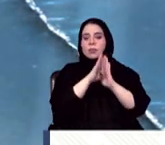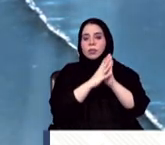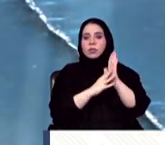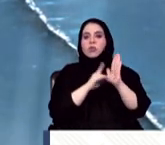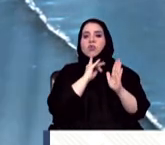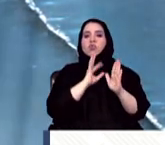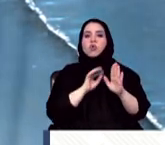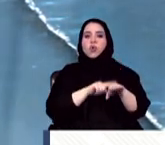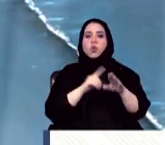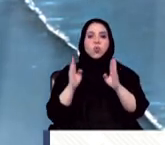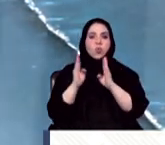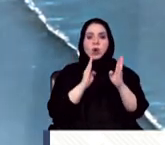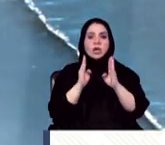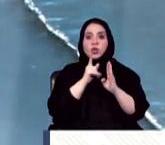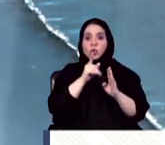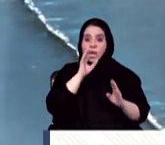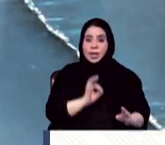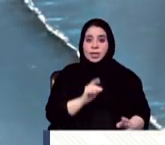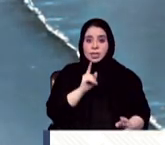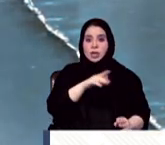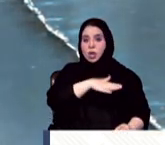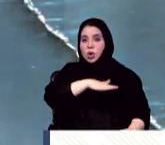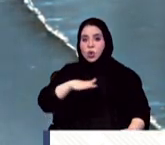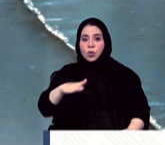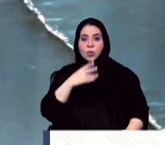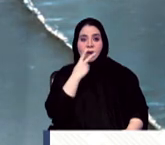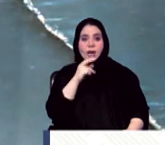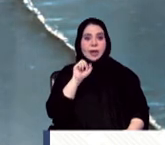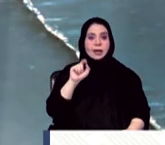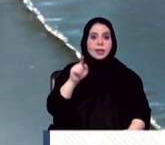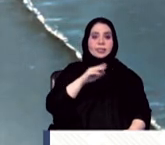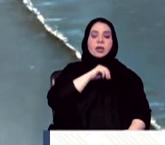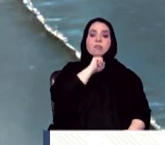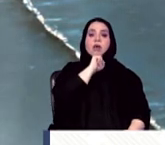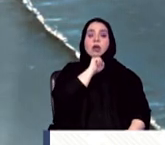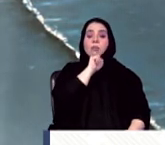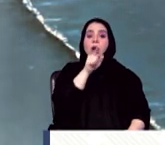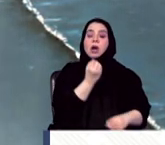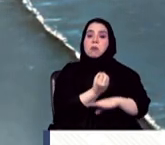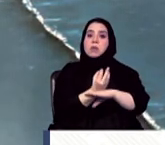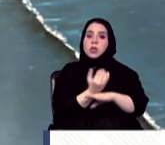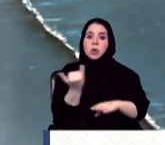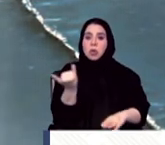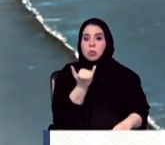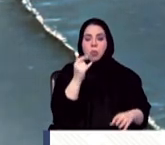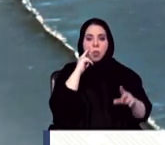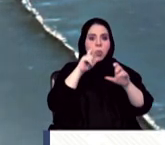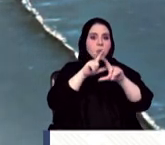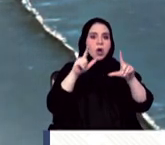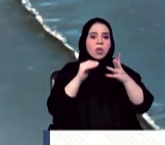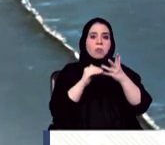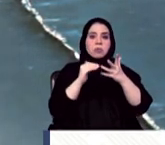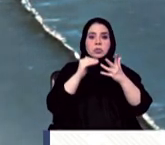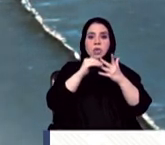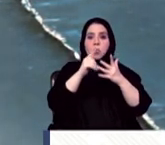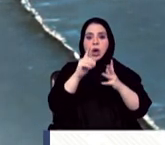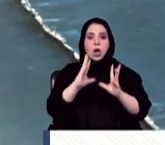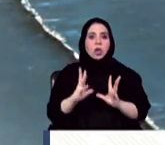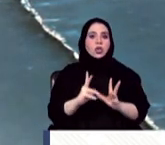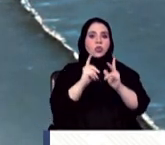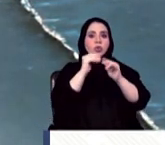هو مخطط له مشيرا الى ان الواجهه البحريه للمنامه من المشاريع الهامه التي تعكس مستوى التطوير